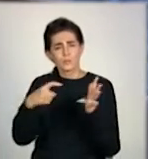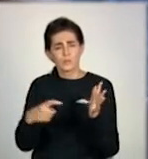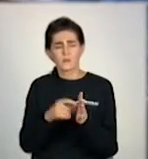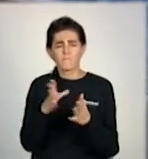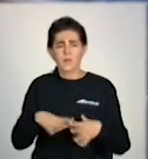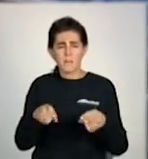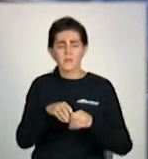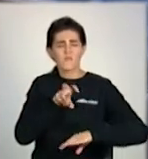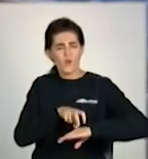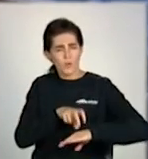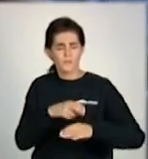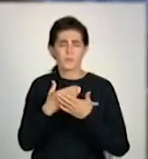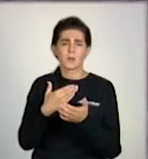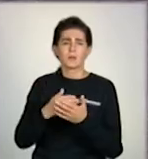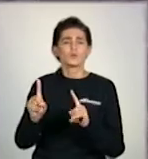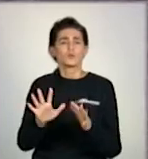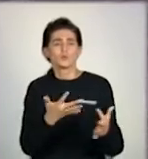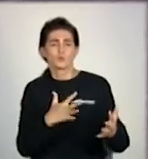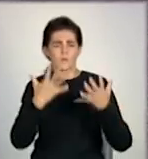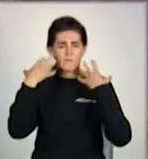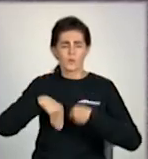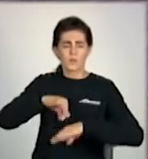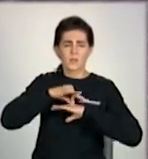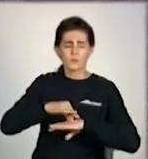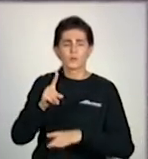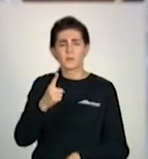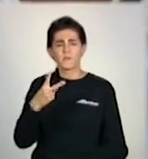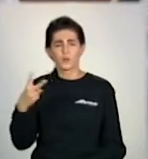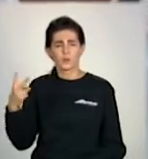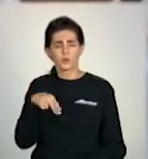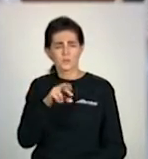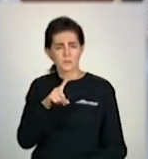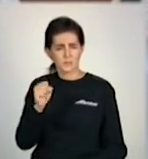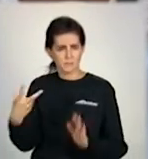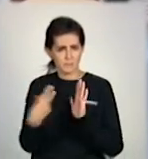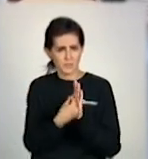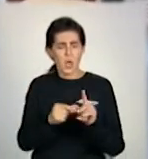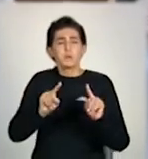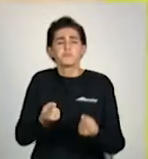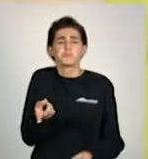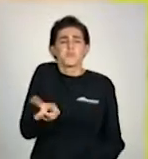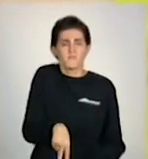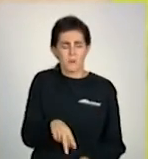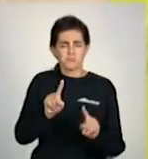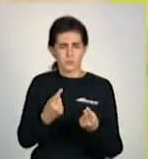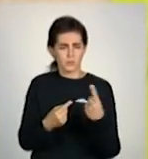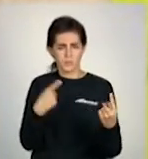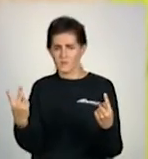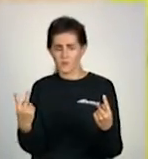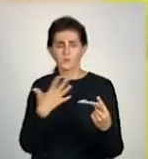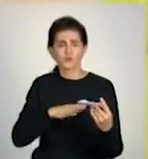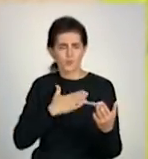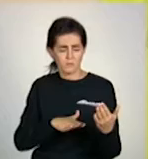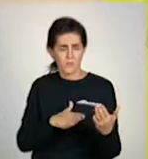з сімейним лікарем. Що відбувається з організмом між першою і другою дозами? Чому саме двічі потрібно вакцинуватися?